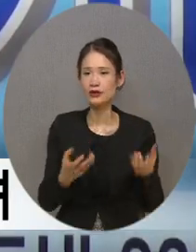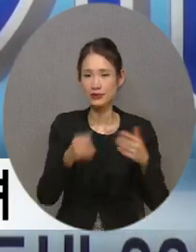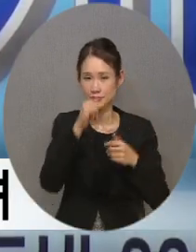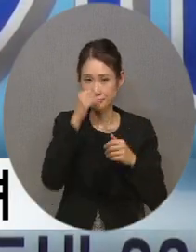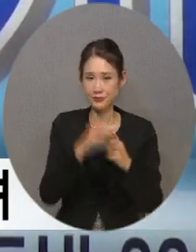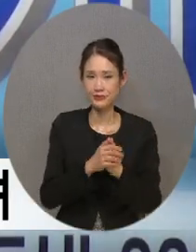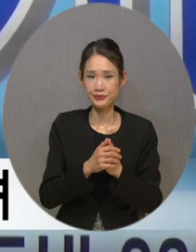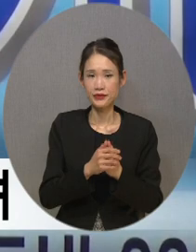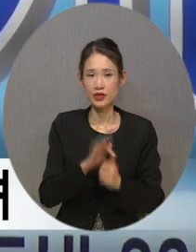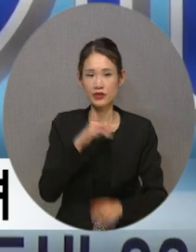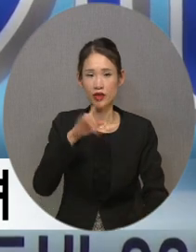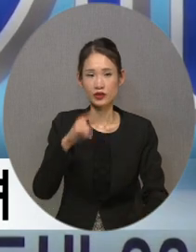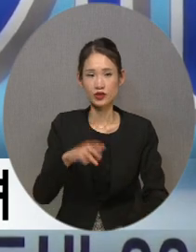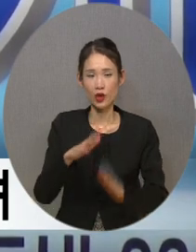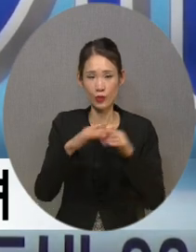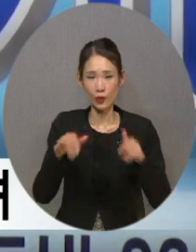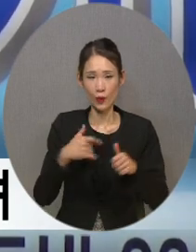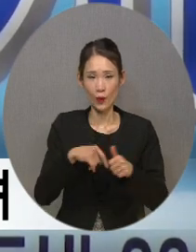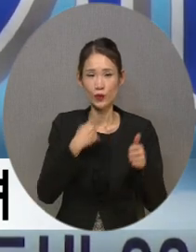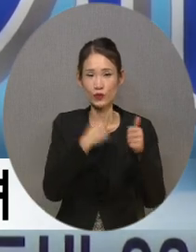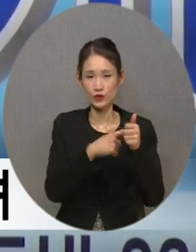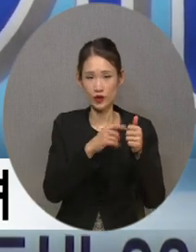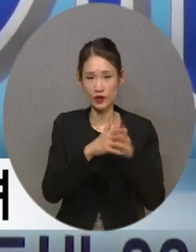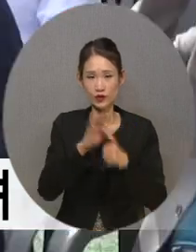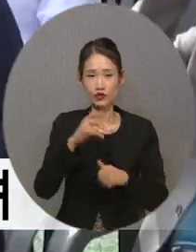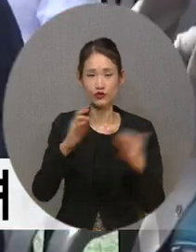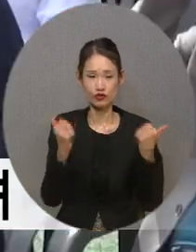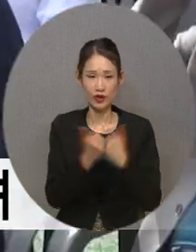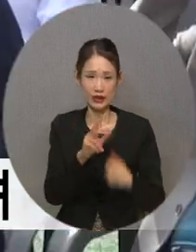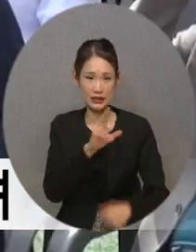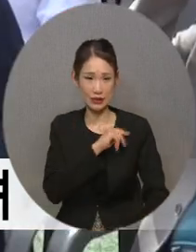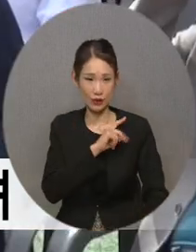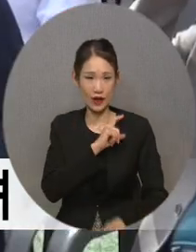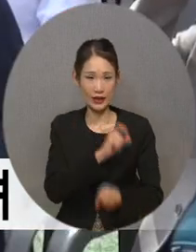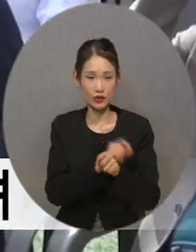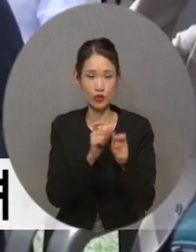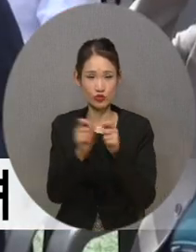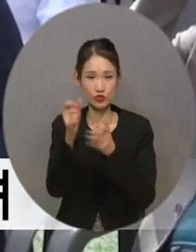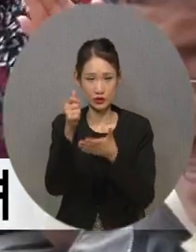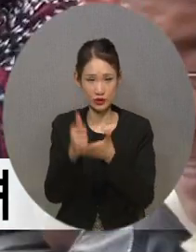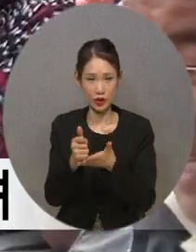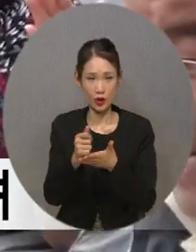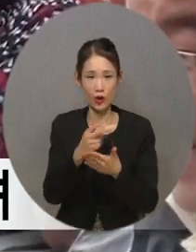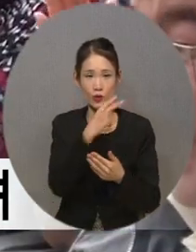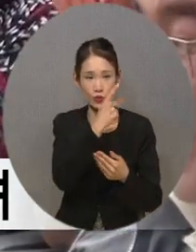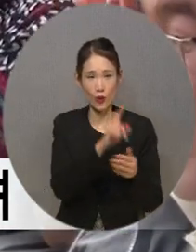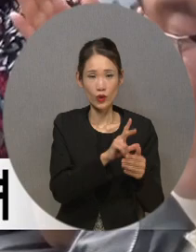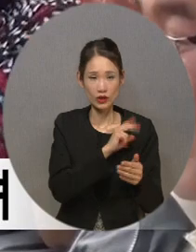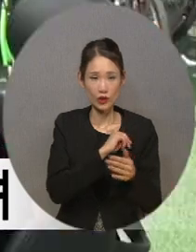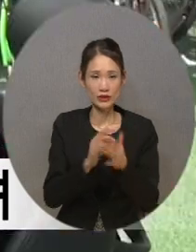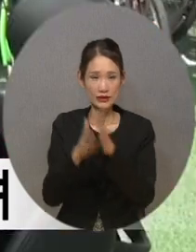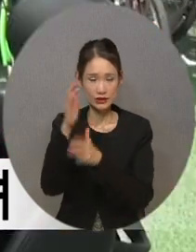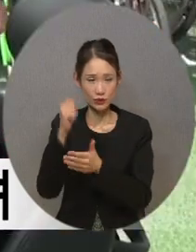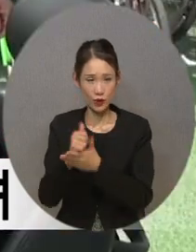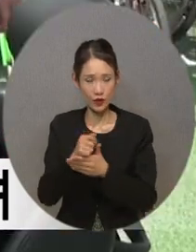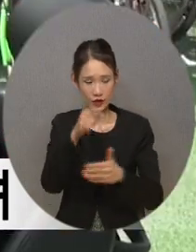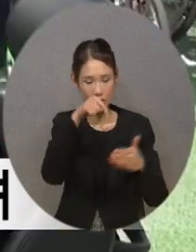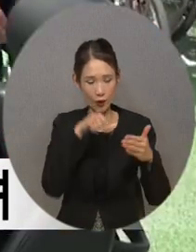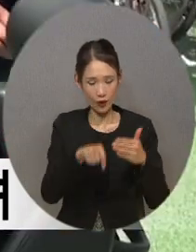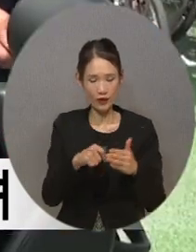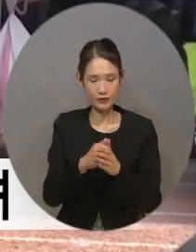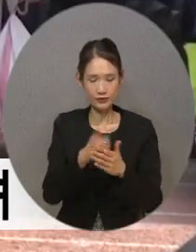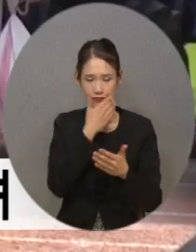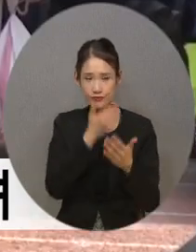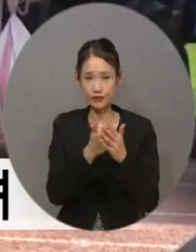서거석 전북교육감, 정운천 국회의원, 조봉업 행전부지사와 도의원, 시의원 등 내외빈 인사들과 함께